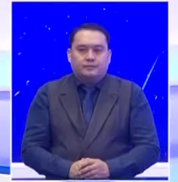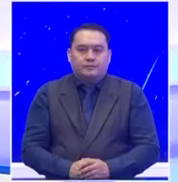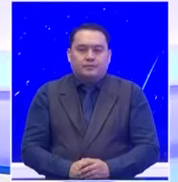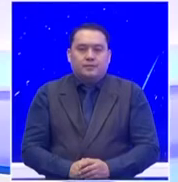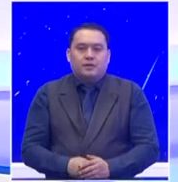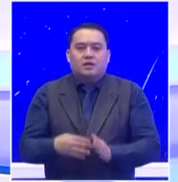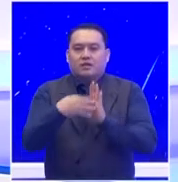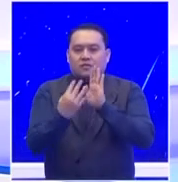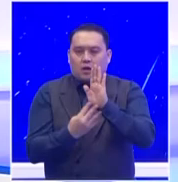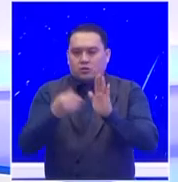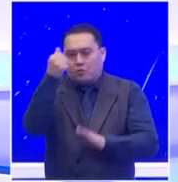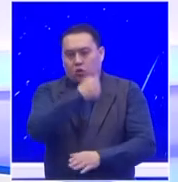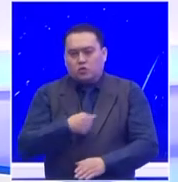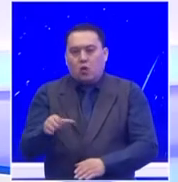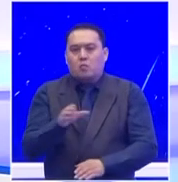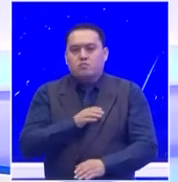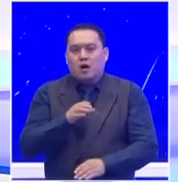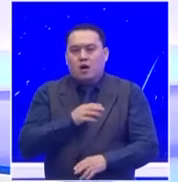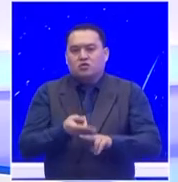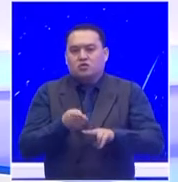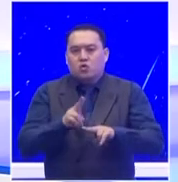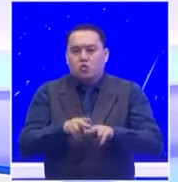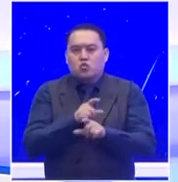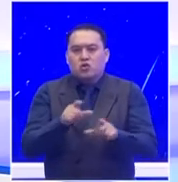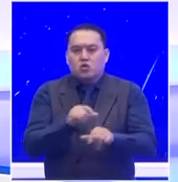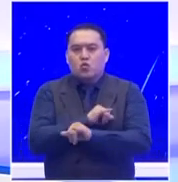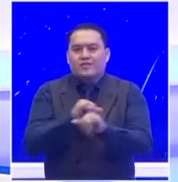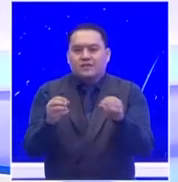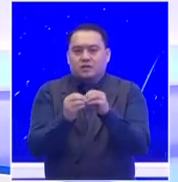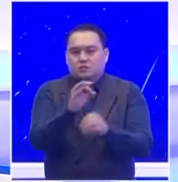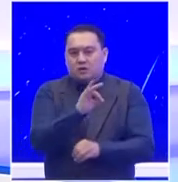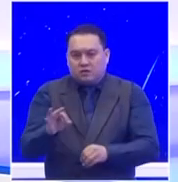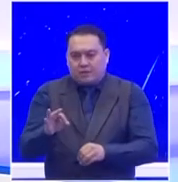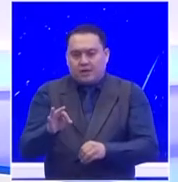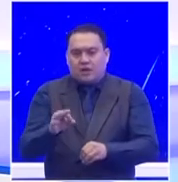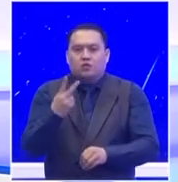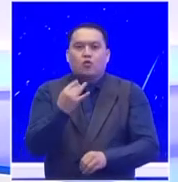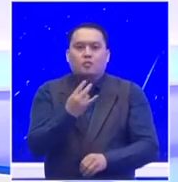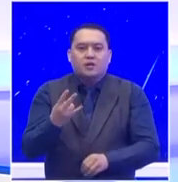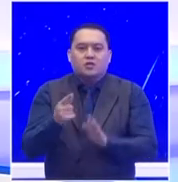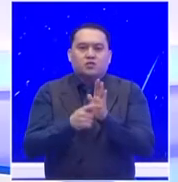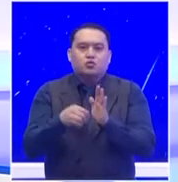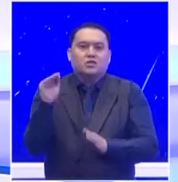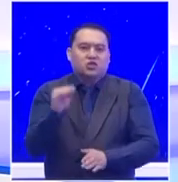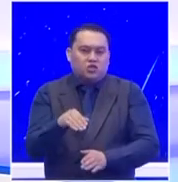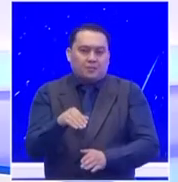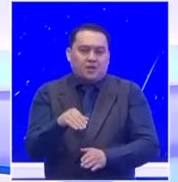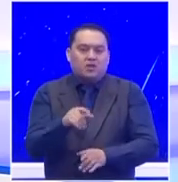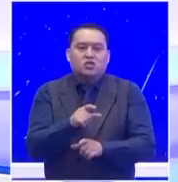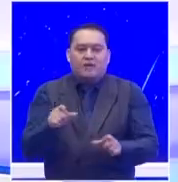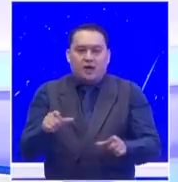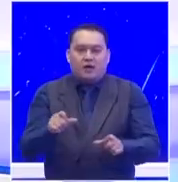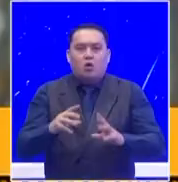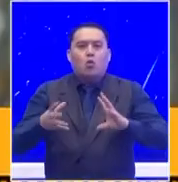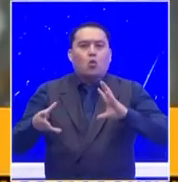В 2019 году число очень богатых людей в мире увеличилось на 10% и достигло 2 миллионов 700 тысяч. Общая стоимость